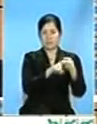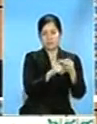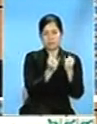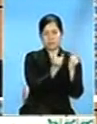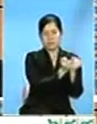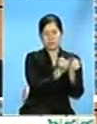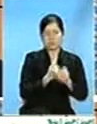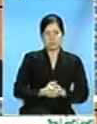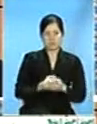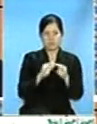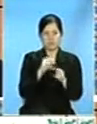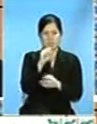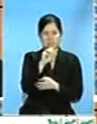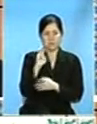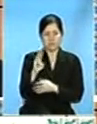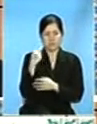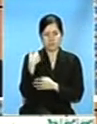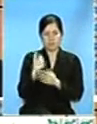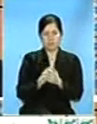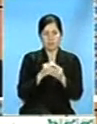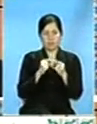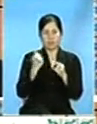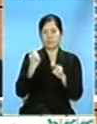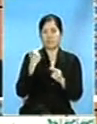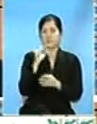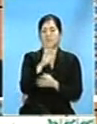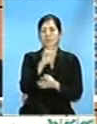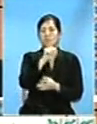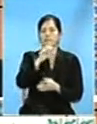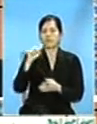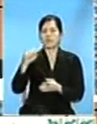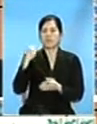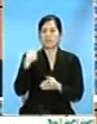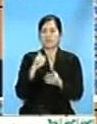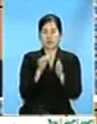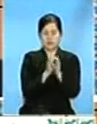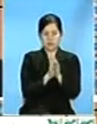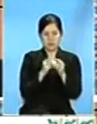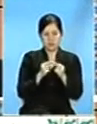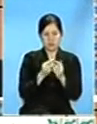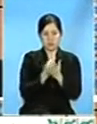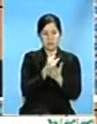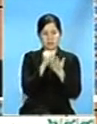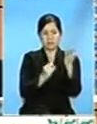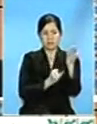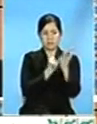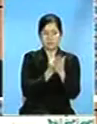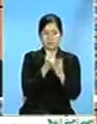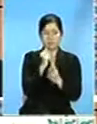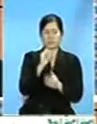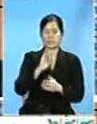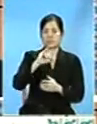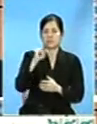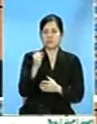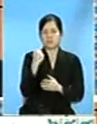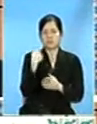ส.ว.ก็ต้องอาศัยใช้ฐานเสียงของส.ส.และอาจจะใช้ฐานเสียงนักการเมืองท้องถิ่นซึ่งทุกวันนี้ก็มีม